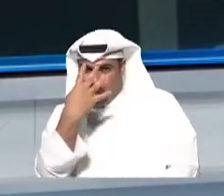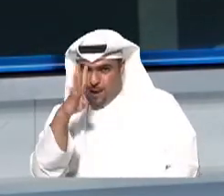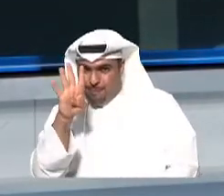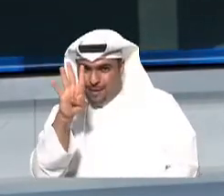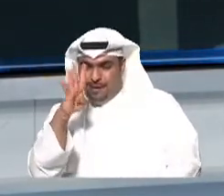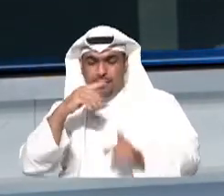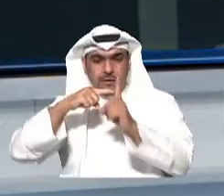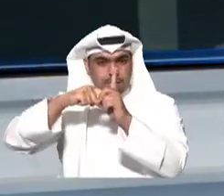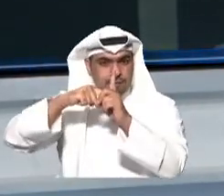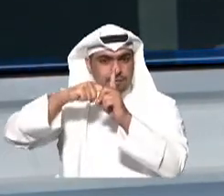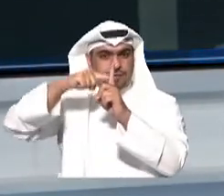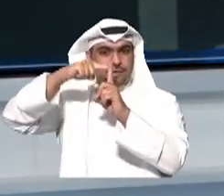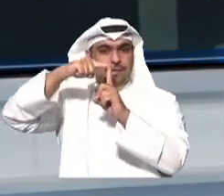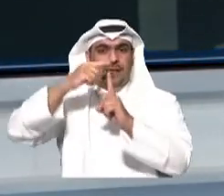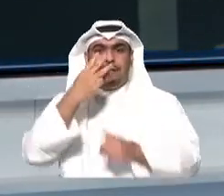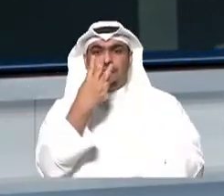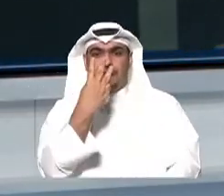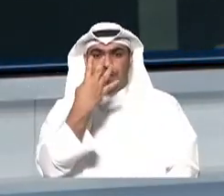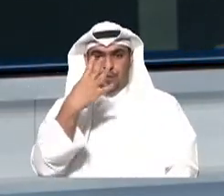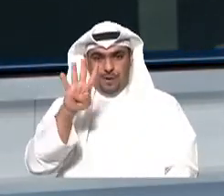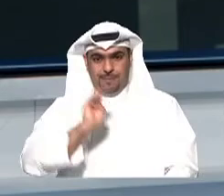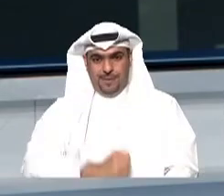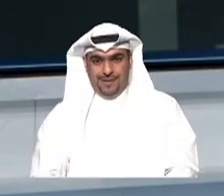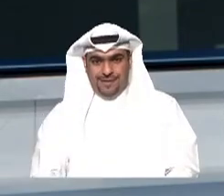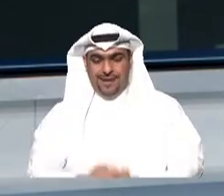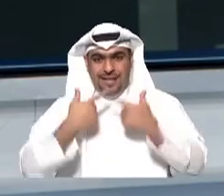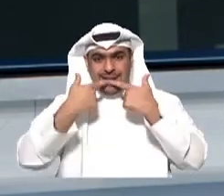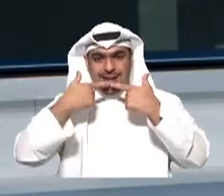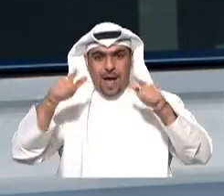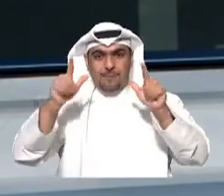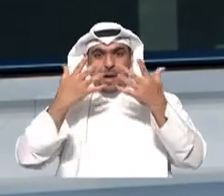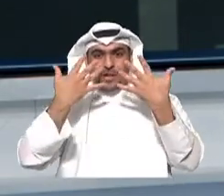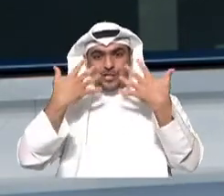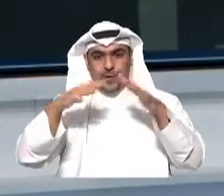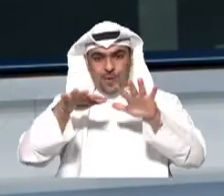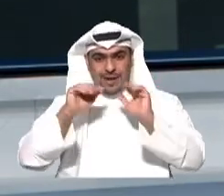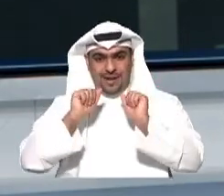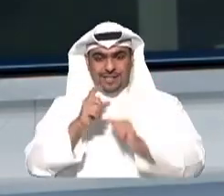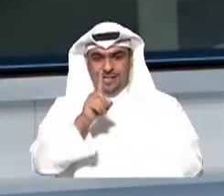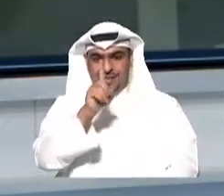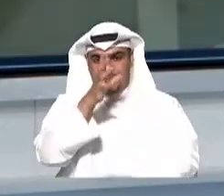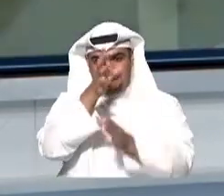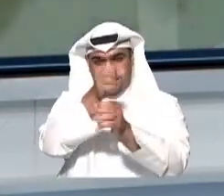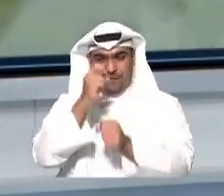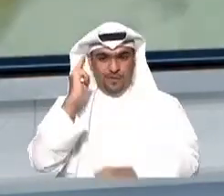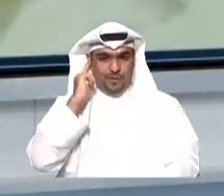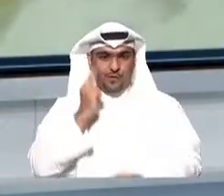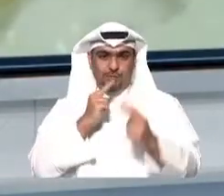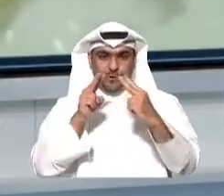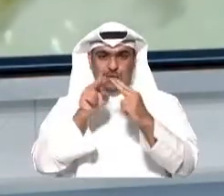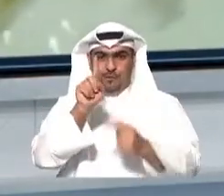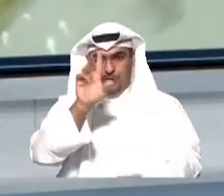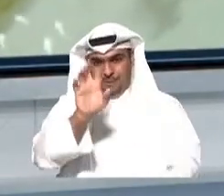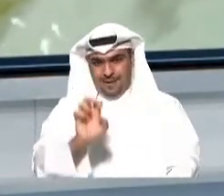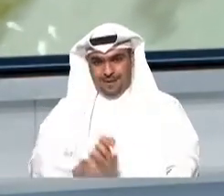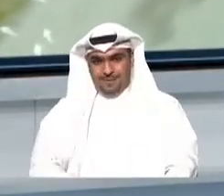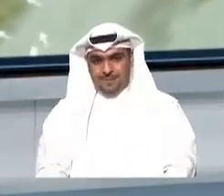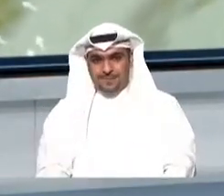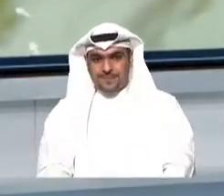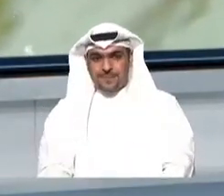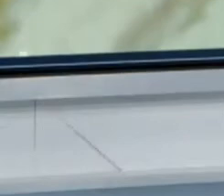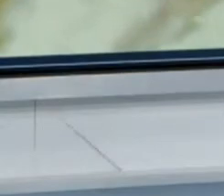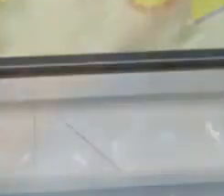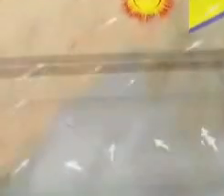27 إلى 28 درجة مئوية متوقع لأدنى حرارة. تنتهي نشرتنا الجوية، شكرا للمتابعة وعودة للزملاء بعد درجات الحرارة والطقس حول العالم.